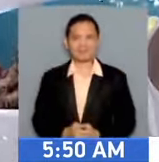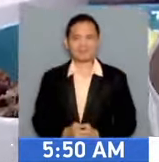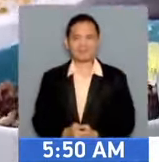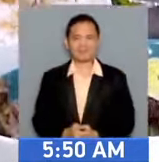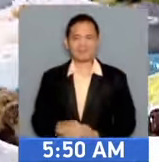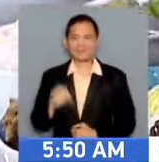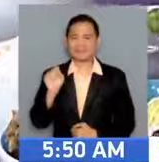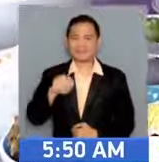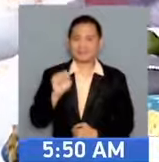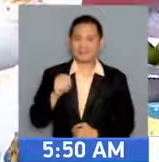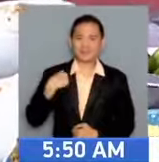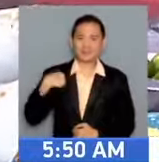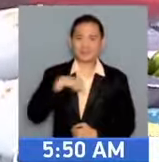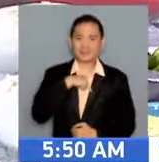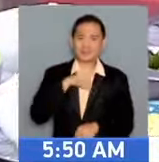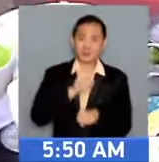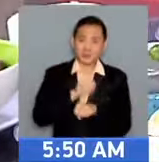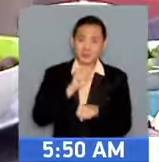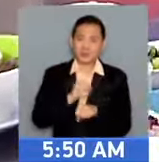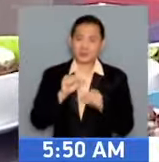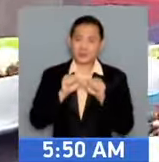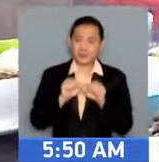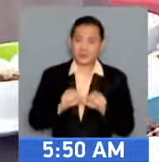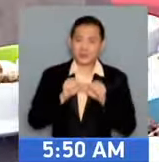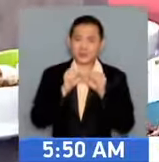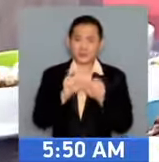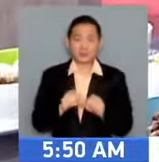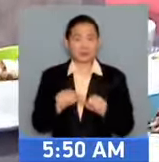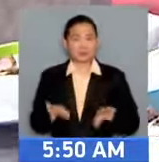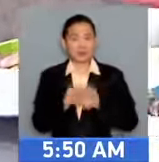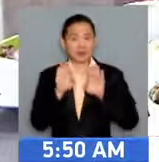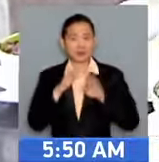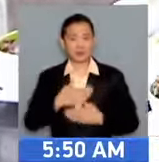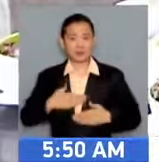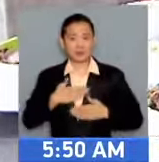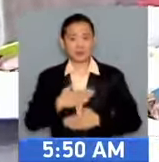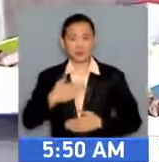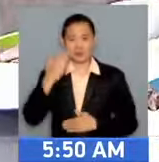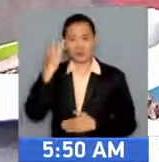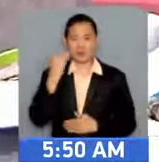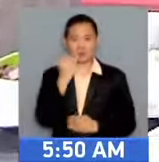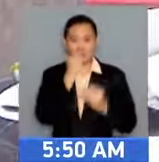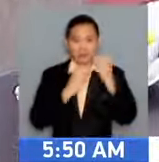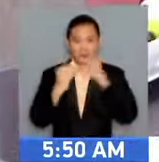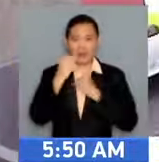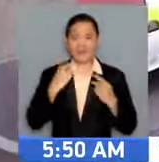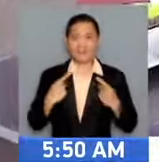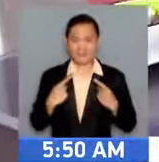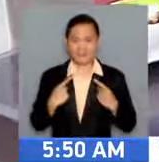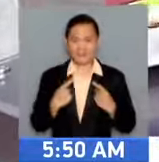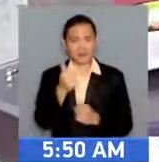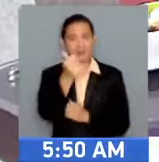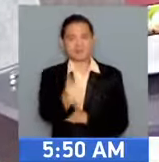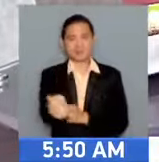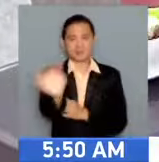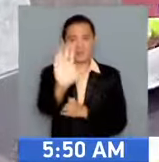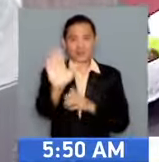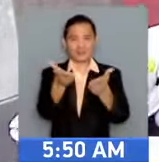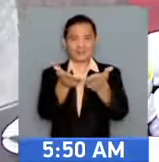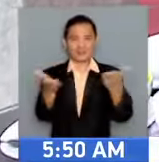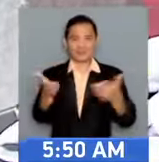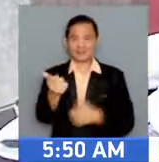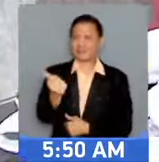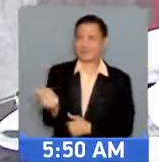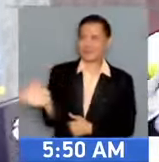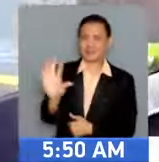no? Abang nag-e-enjoy dahil may pagkain natin. Oh, good morning, mga kapuso! Hi, good morning, mga kapuso! Nako, ito na nga, good